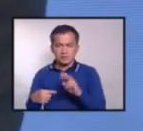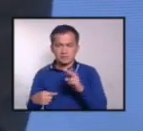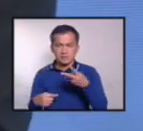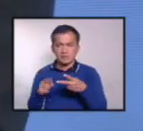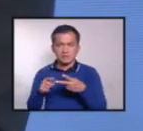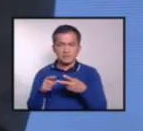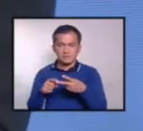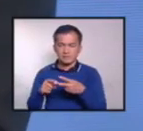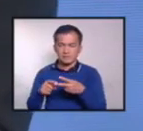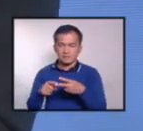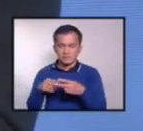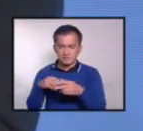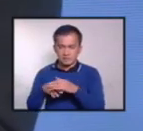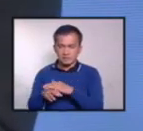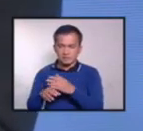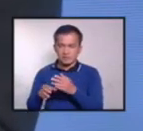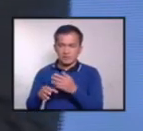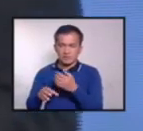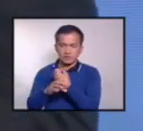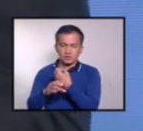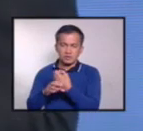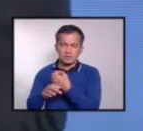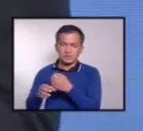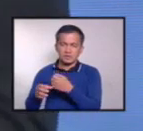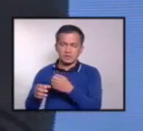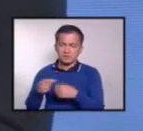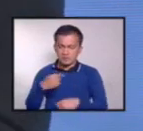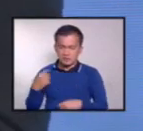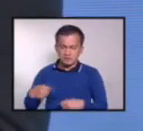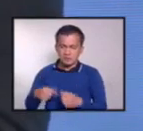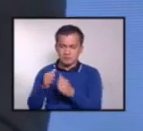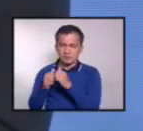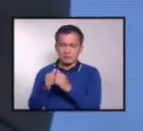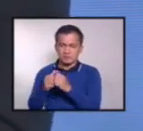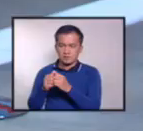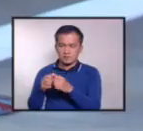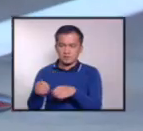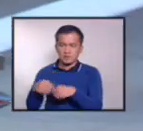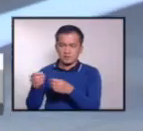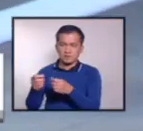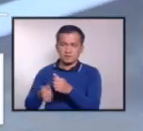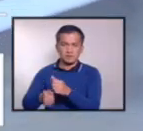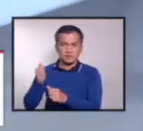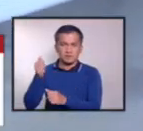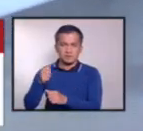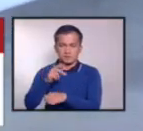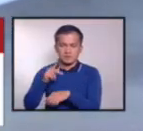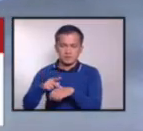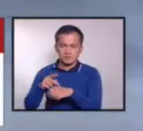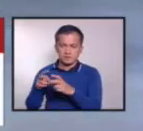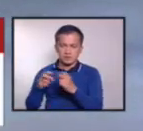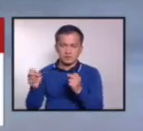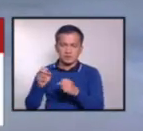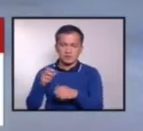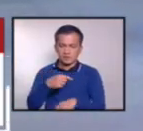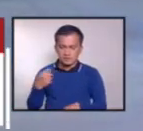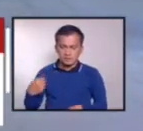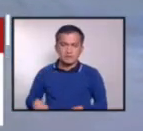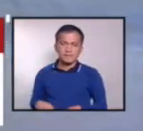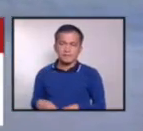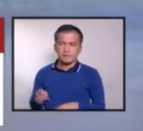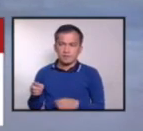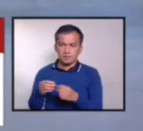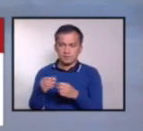sa isang kontrata sa China, ang ibig sabihin nun ay ipinamigay na natin yung napanalo nating kaso dun sa Philippines versus China. So yun yung